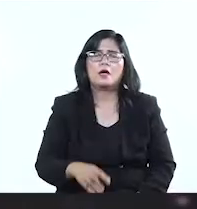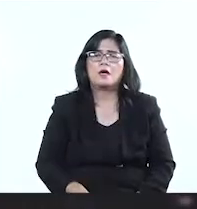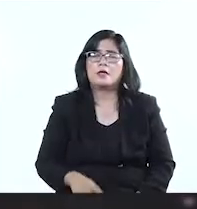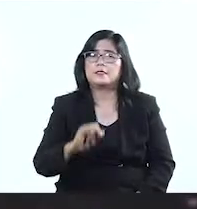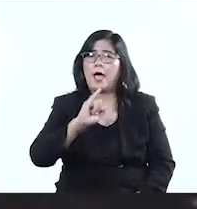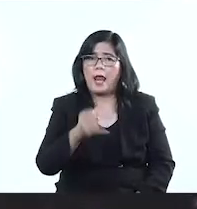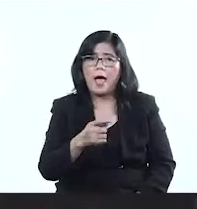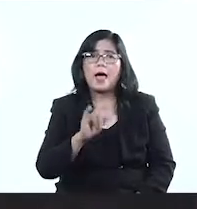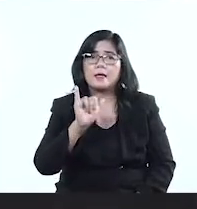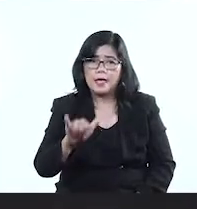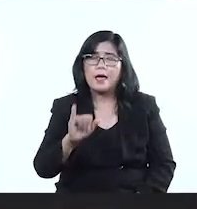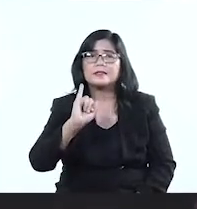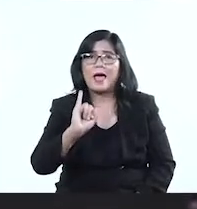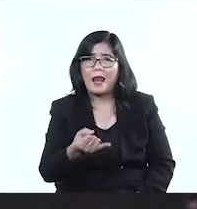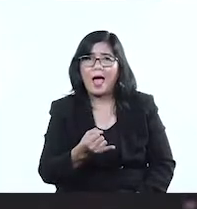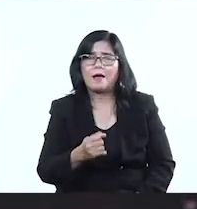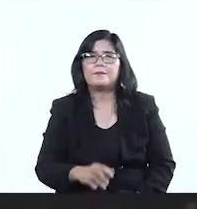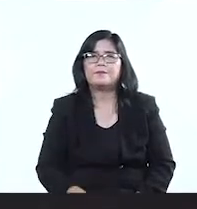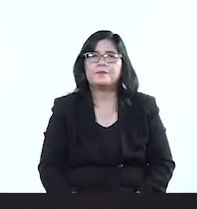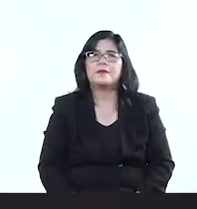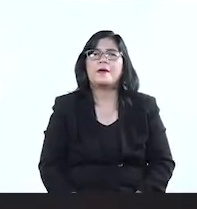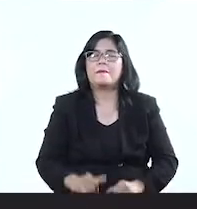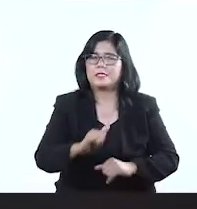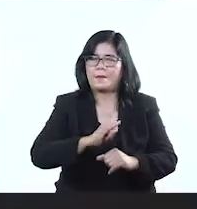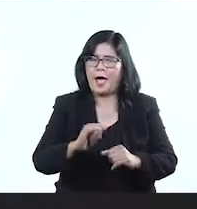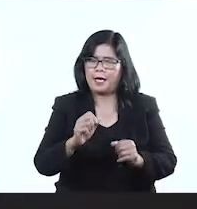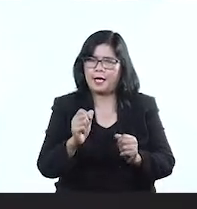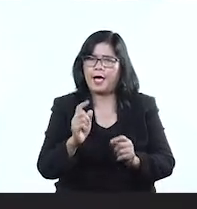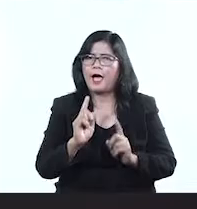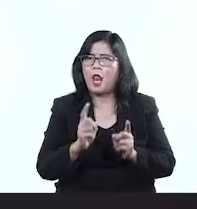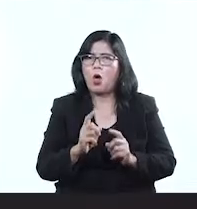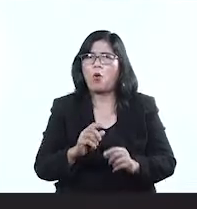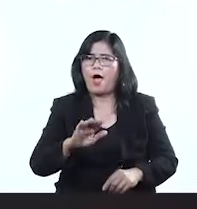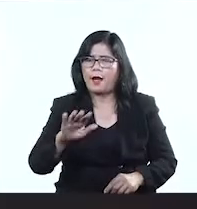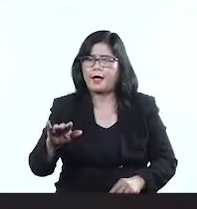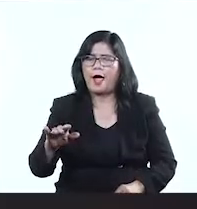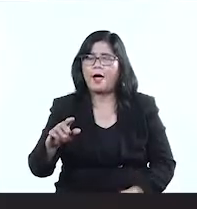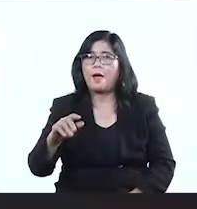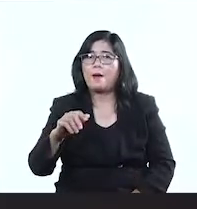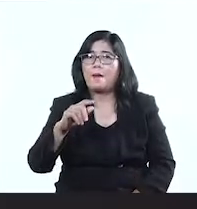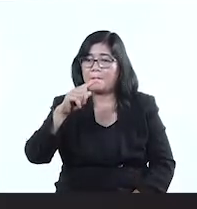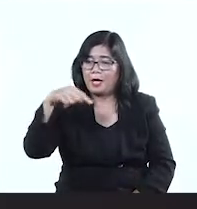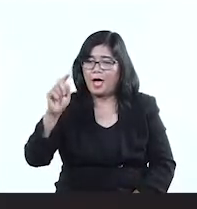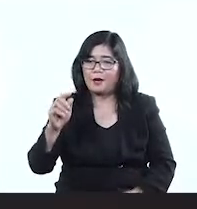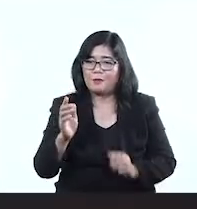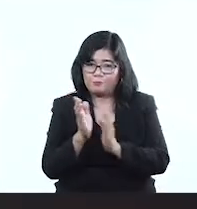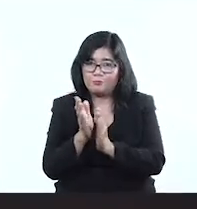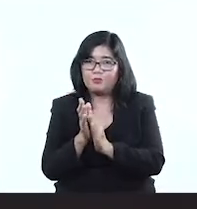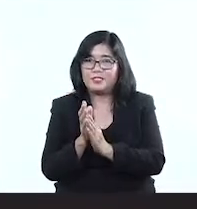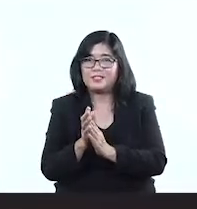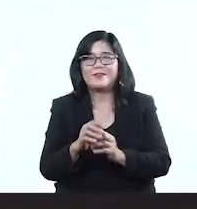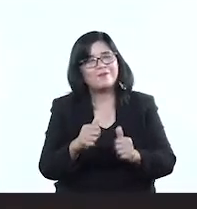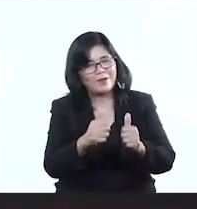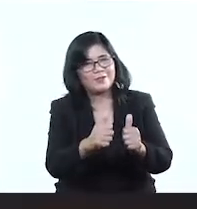strong Hai teh pada saat yang bersamaan kau dia benar juga dipuji Hai jelas ya kita lihat selanjutnya